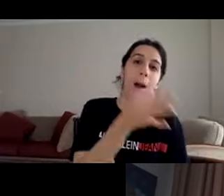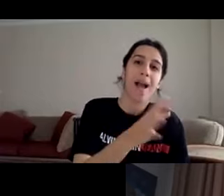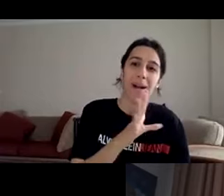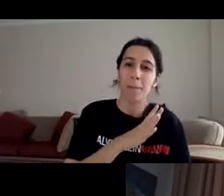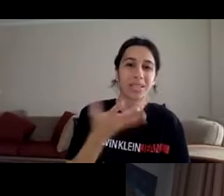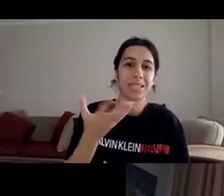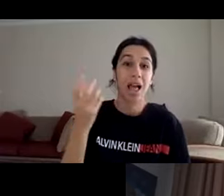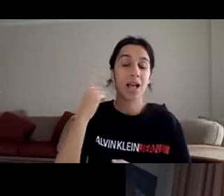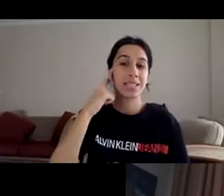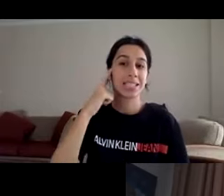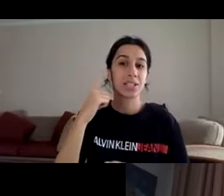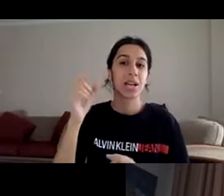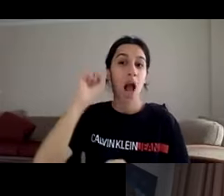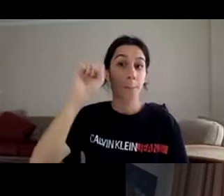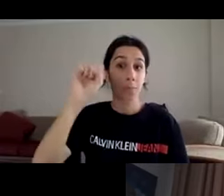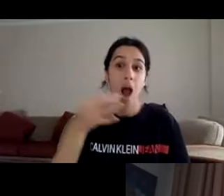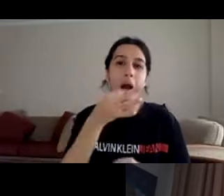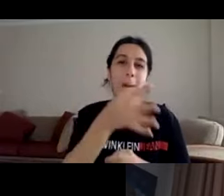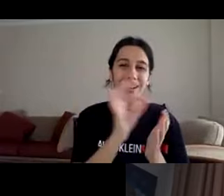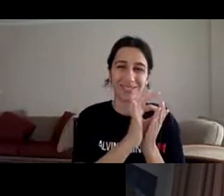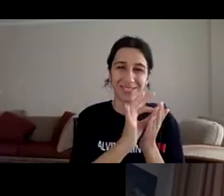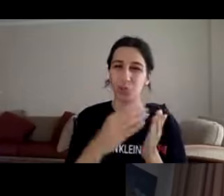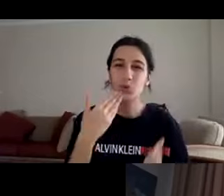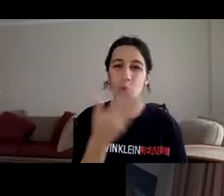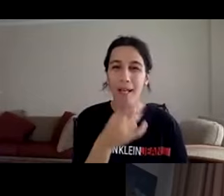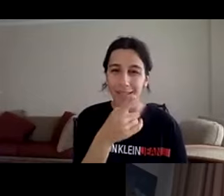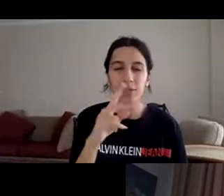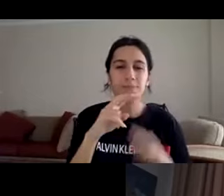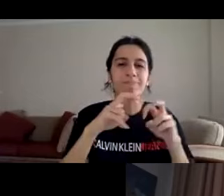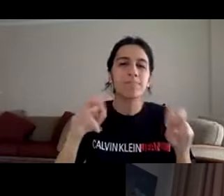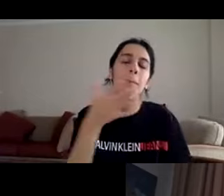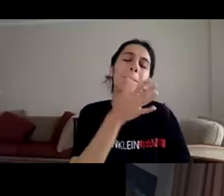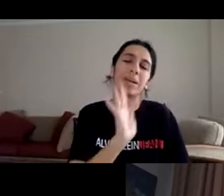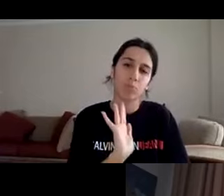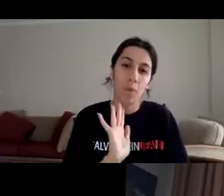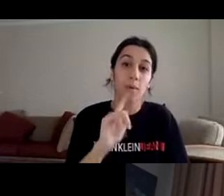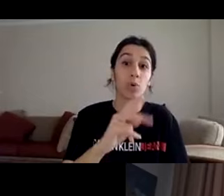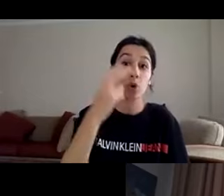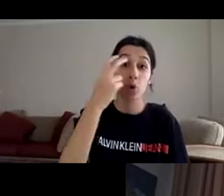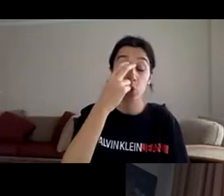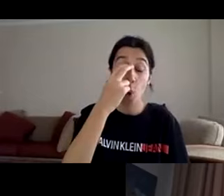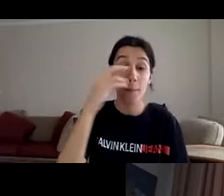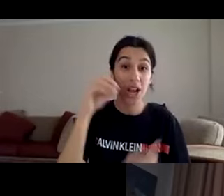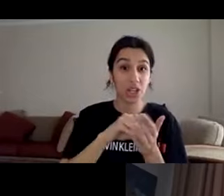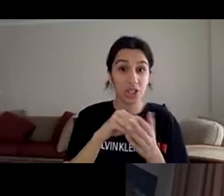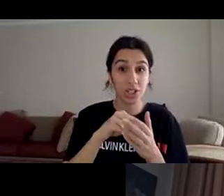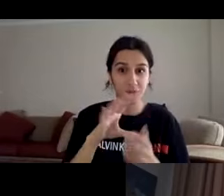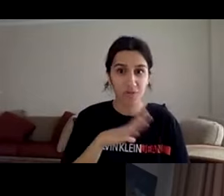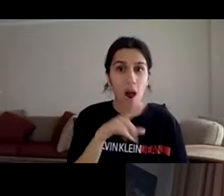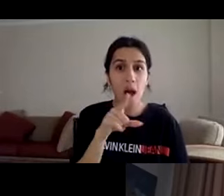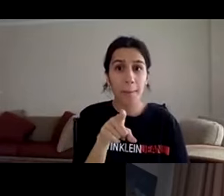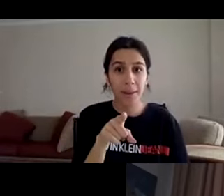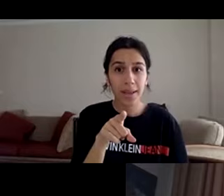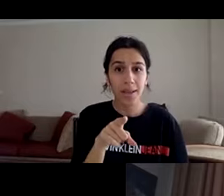bir şeyden söz ettiniz. Detaylarını bilemeyeceğim. Bu evet. Görme engelliler için de geçerli olabilir.